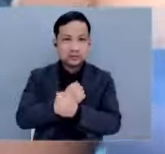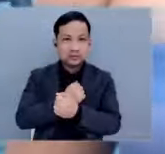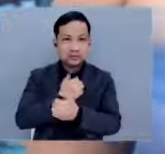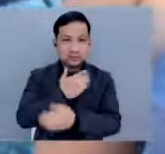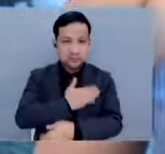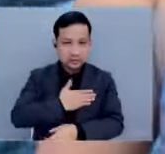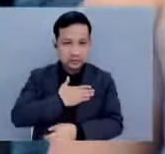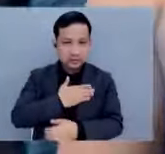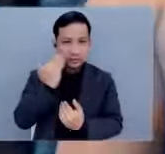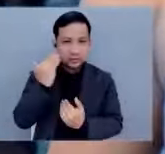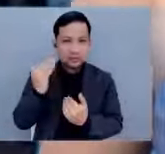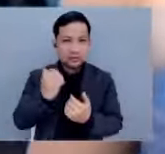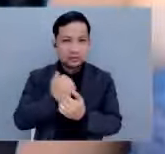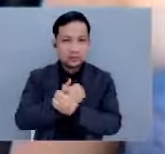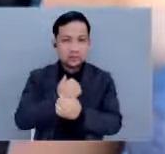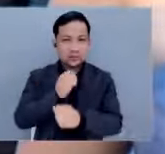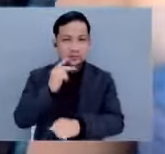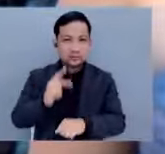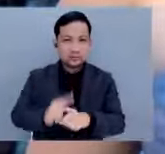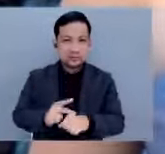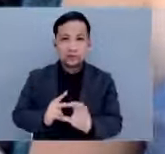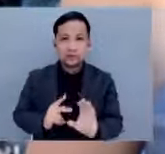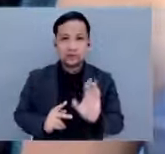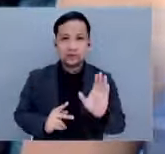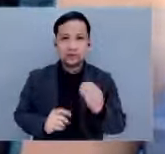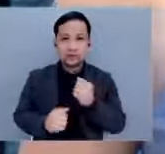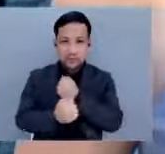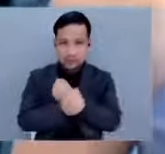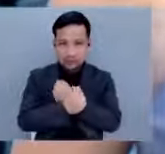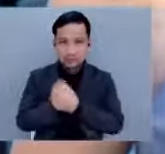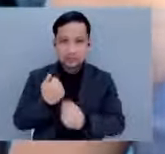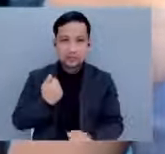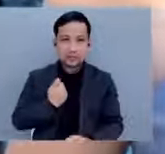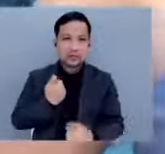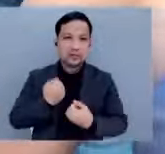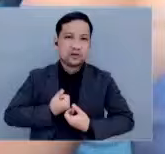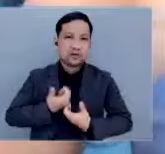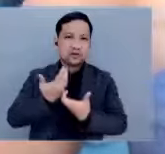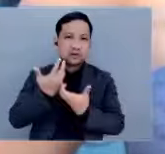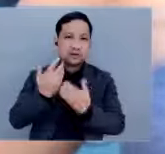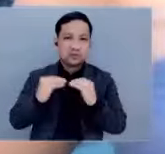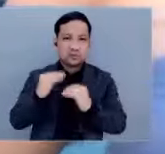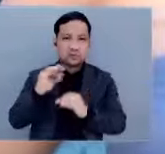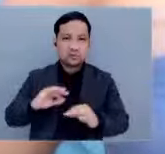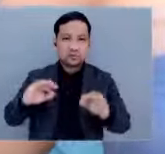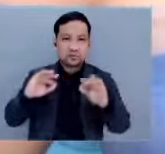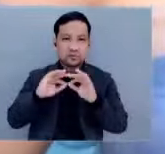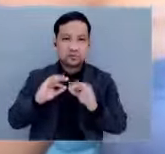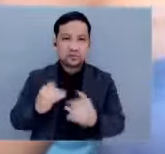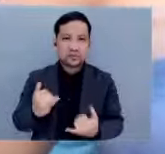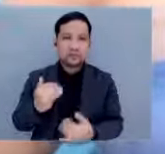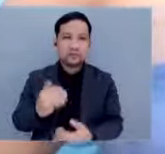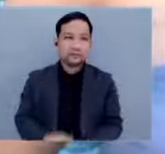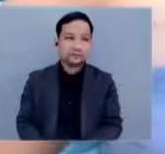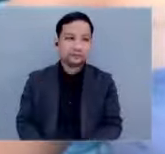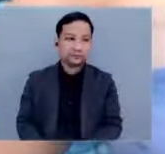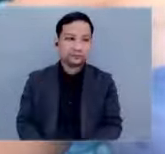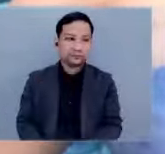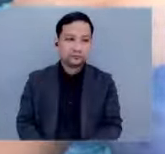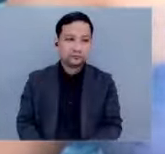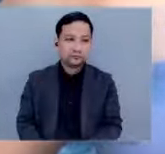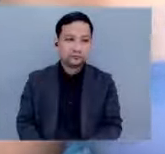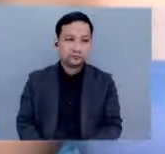ang Pilipinas. And syempre, love for self-expression most of all. Yan ang pinakamahalaga at yan ang kanilang peg sa